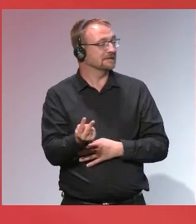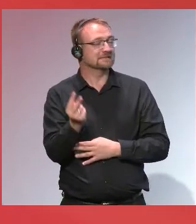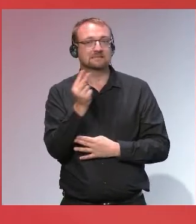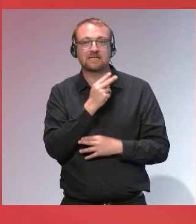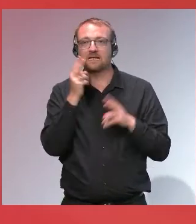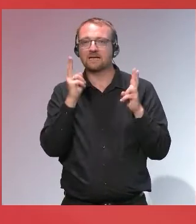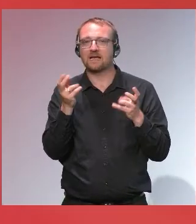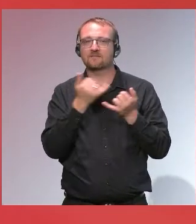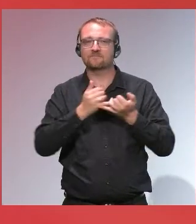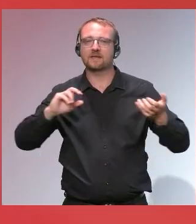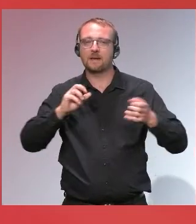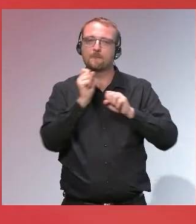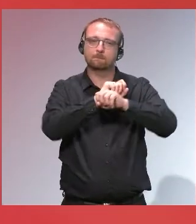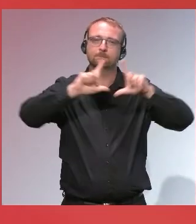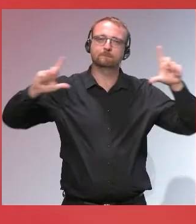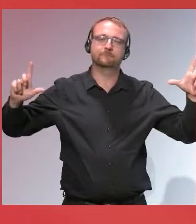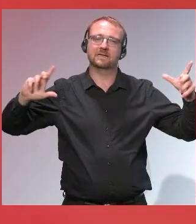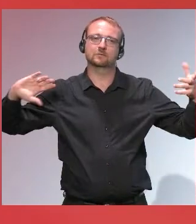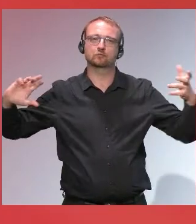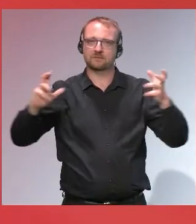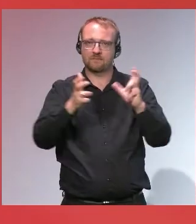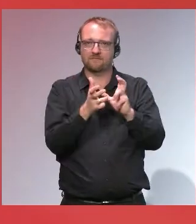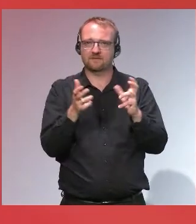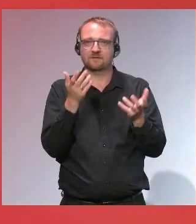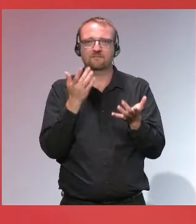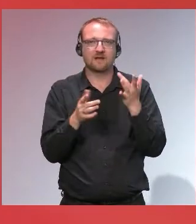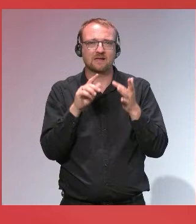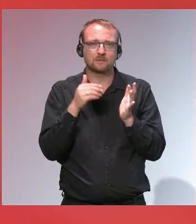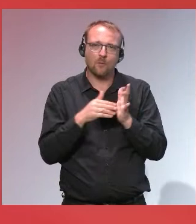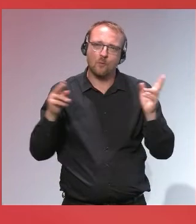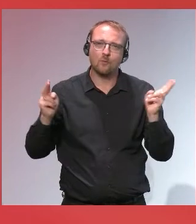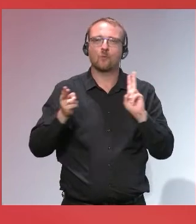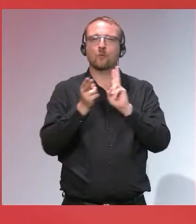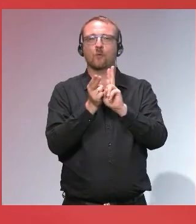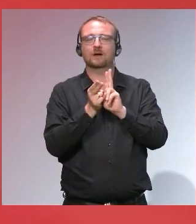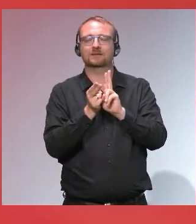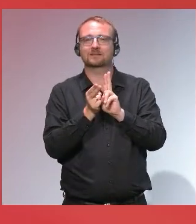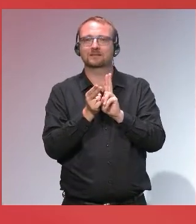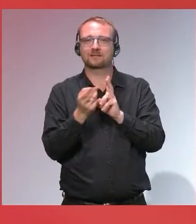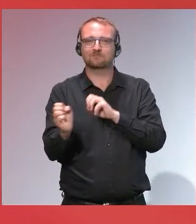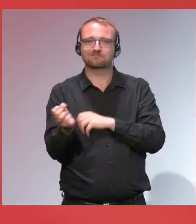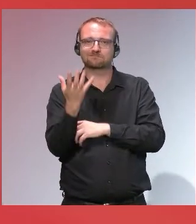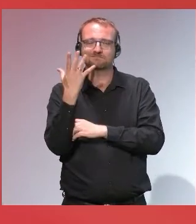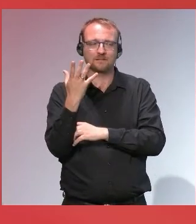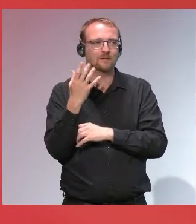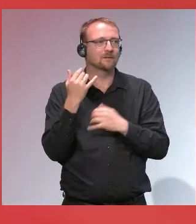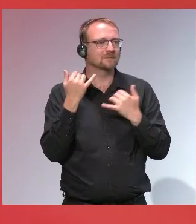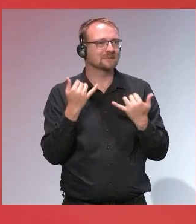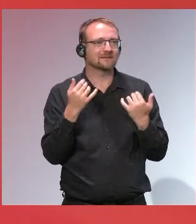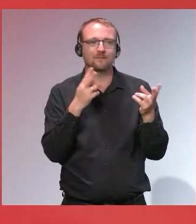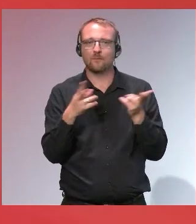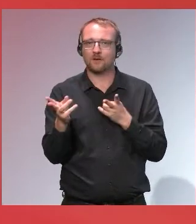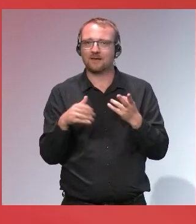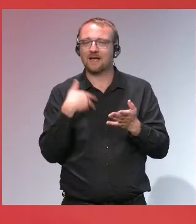eine bildliche Zusammenfassung und vielleicht lassen wir die auch noch ganz kurz eingeblendet, bevor ich oder während ich Ihnen hier im Saal nun die